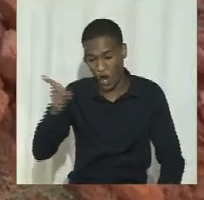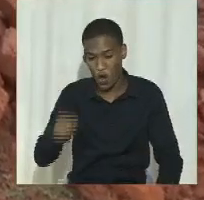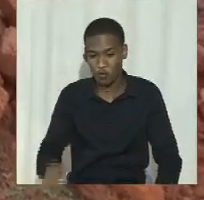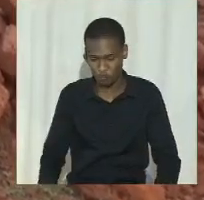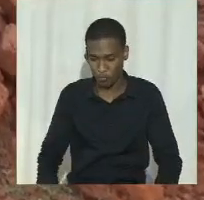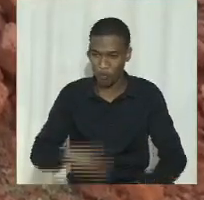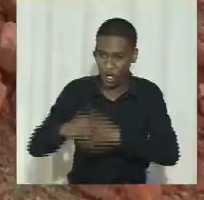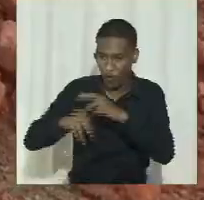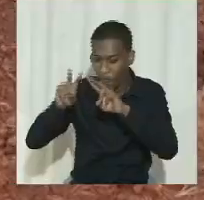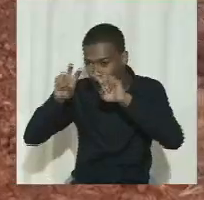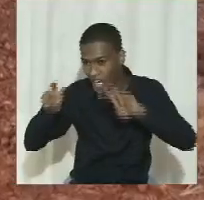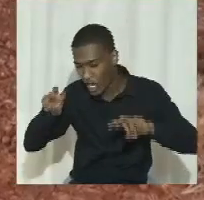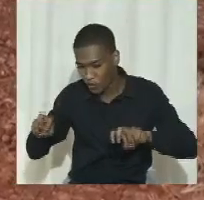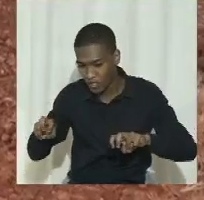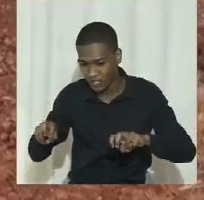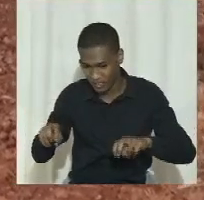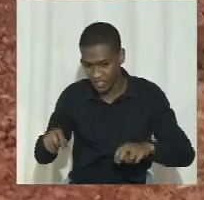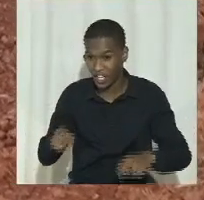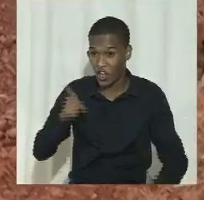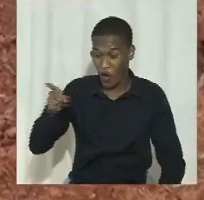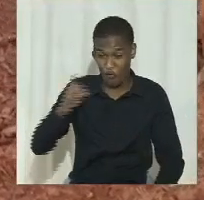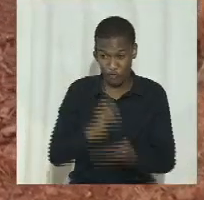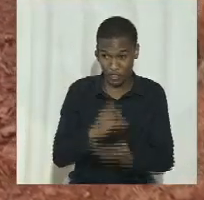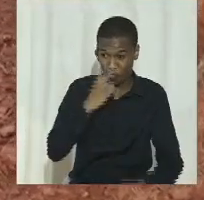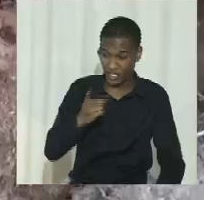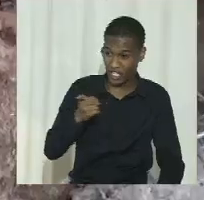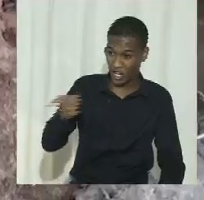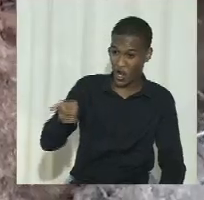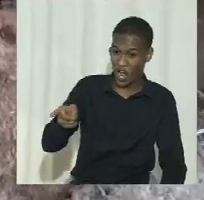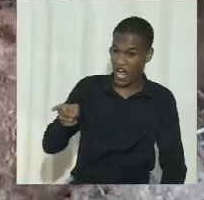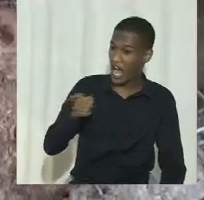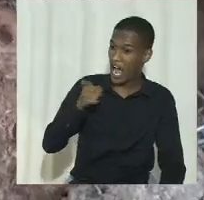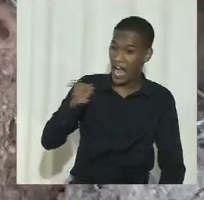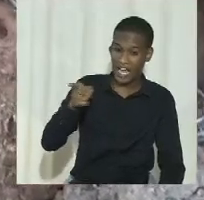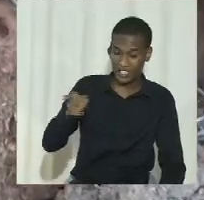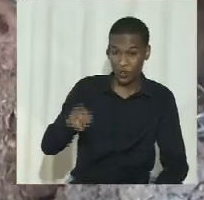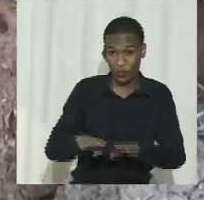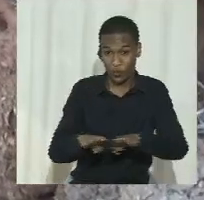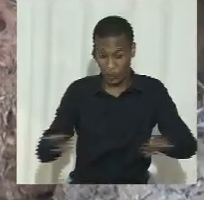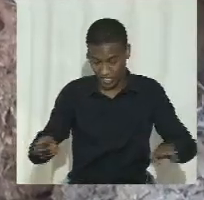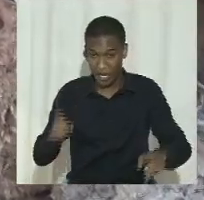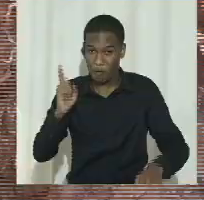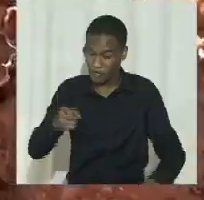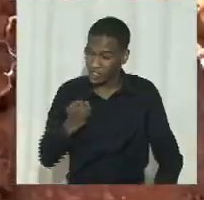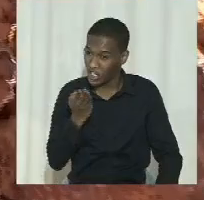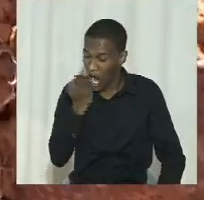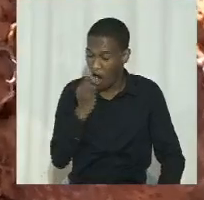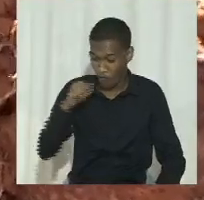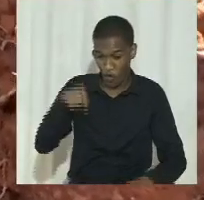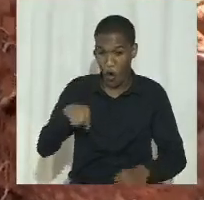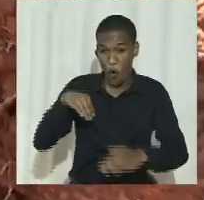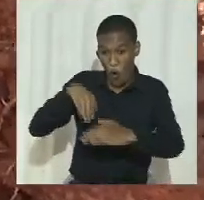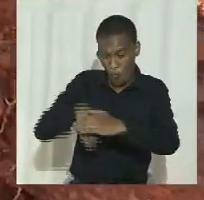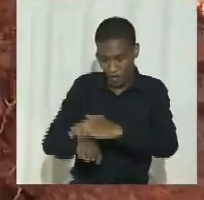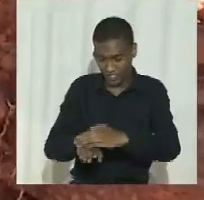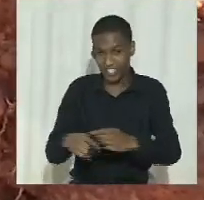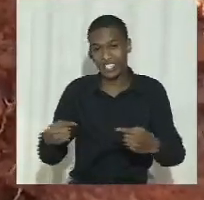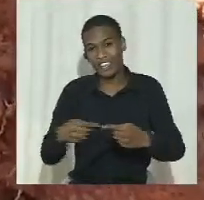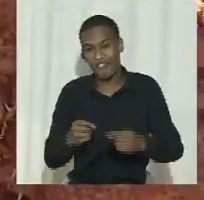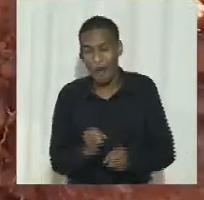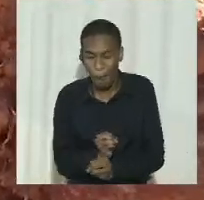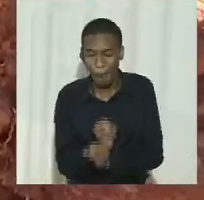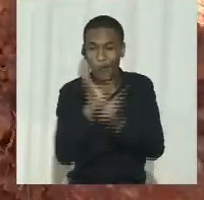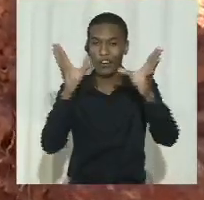fikaroana ara-siantifika ka voamarina fa zone volkanika tokoa ity toerana ity saingy tsy hisy ny fipoahana volkano